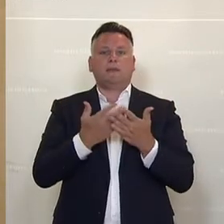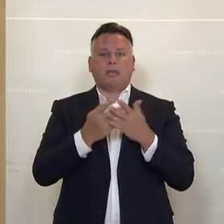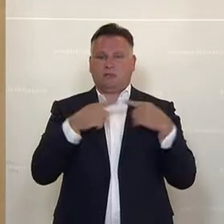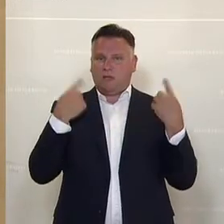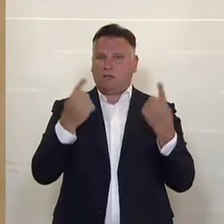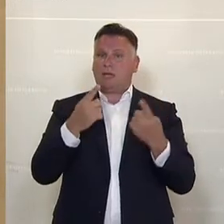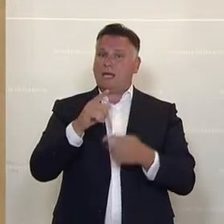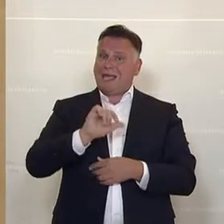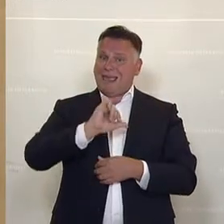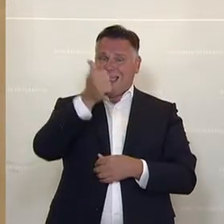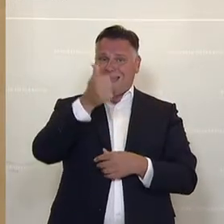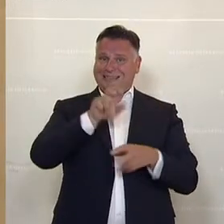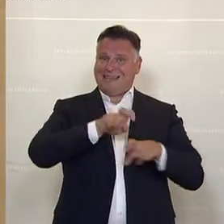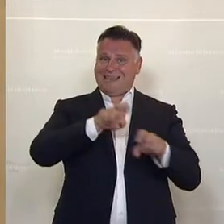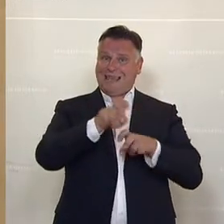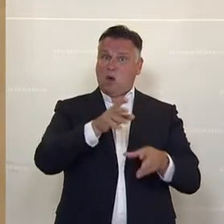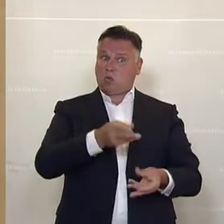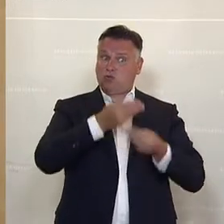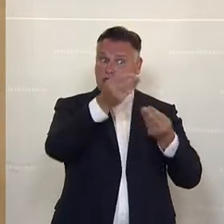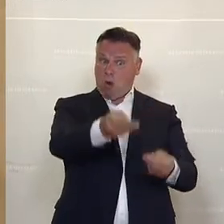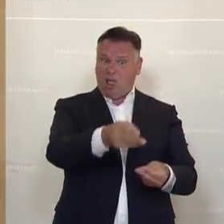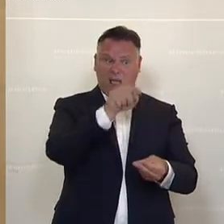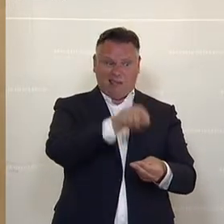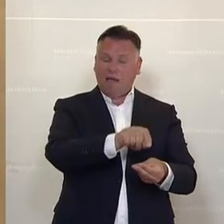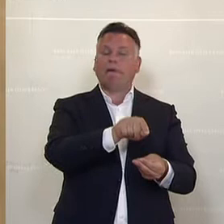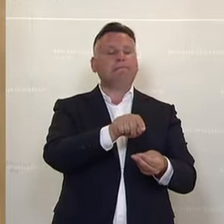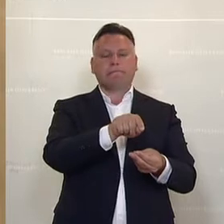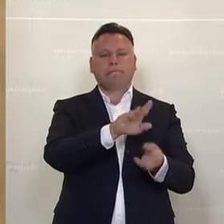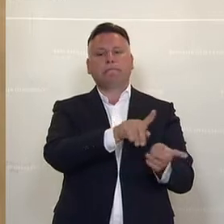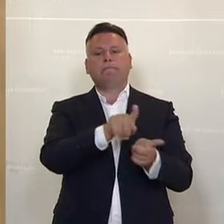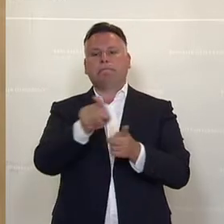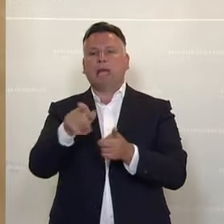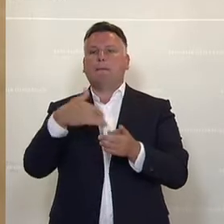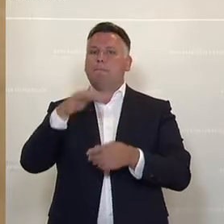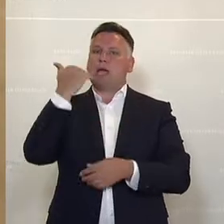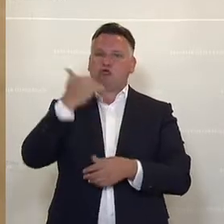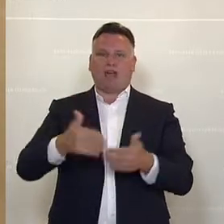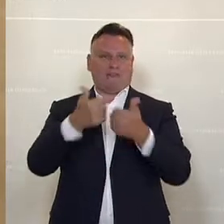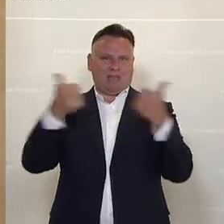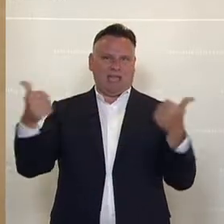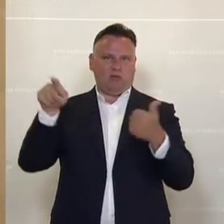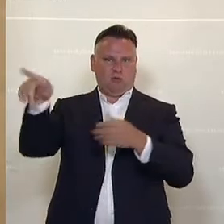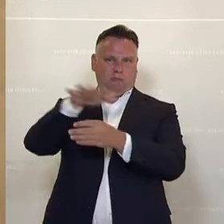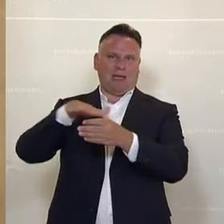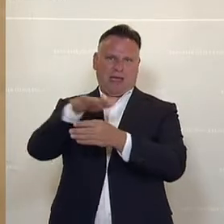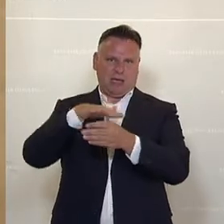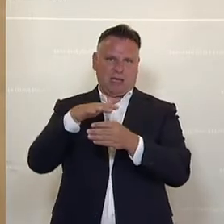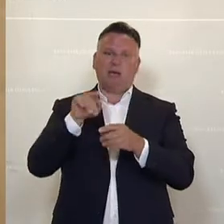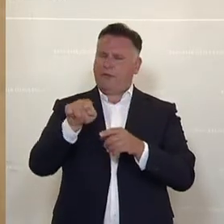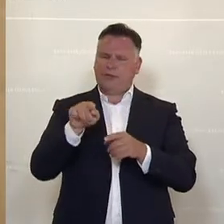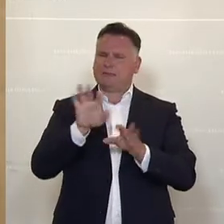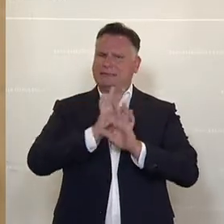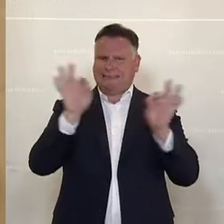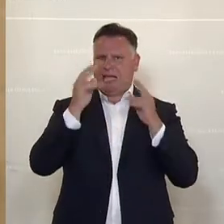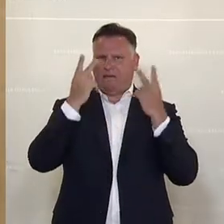zur ersten Version der Regierungsvorlage es gelungen ist, diese Trennung noch stärker herauszuarbeiten. Das ist ganz wichtig und das ist auch für